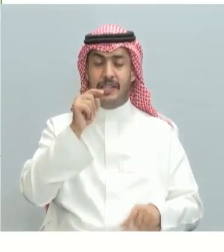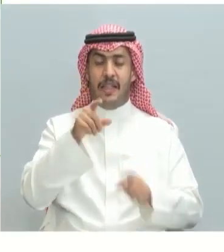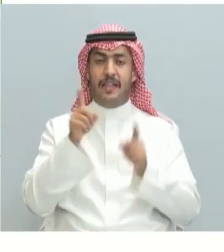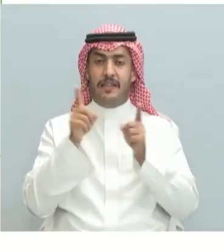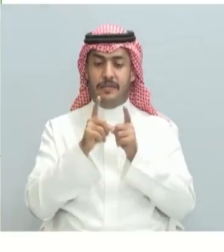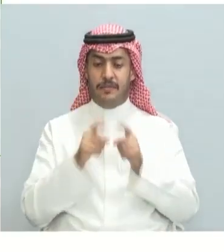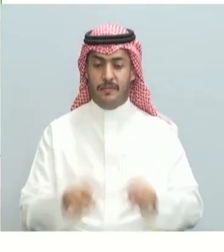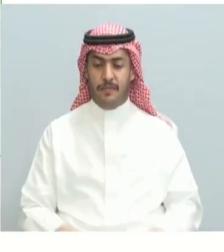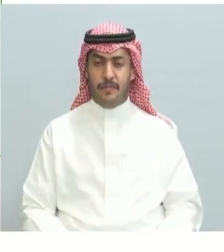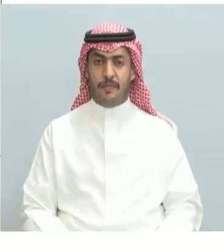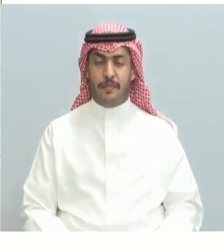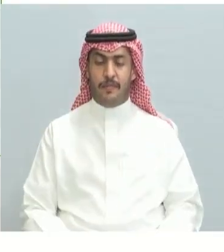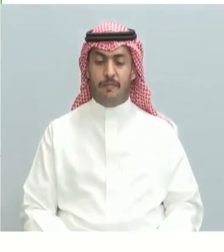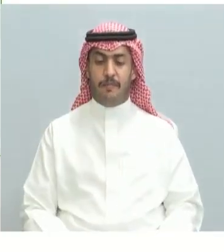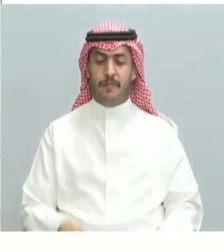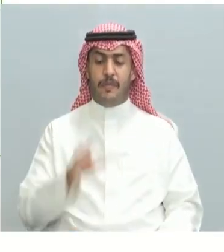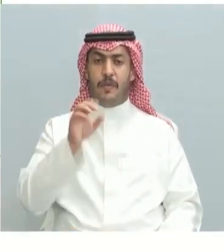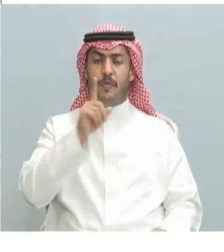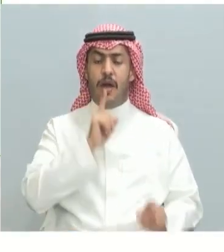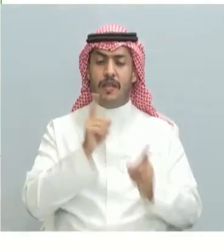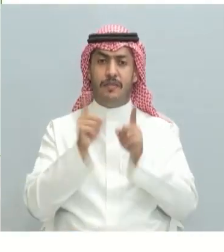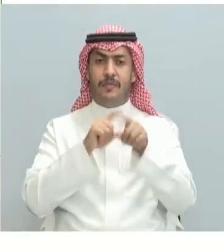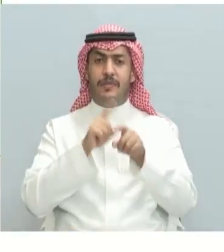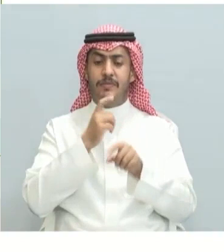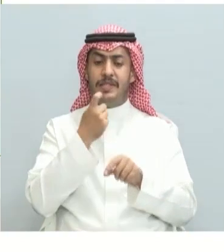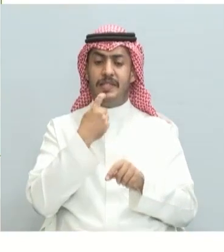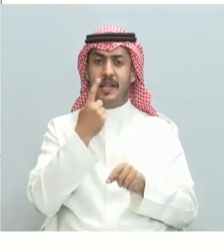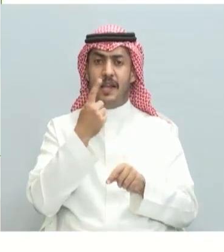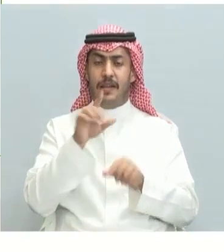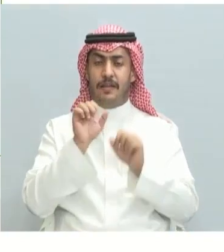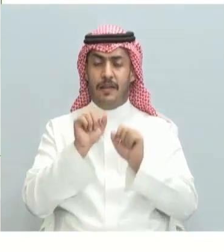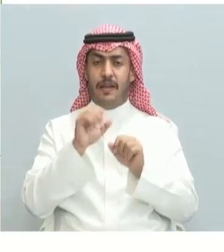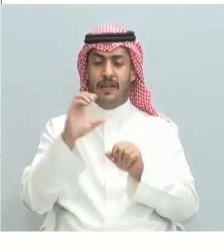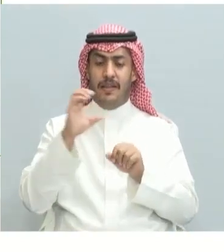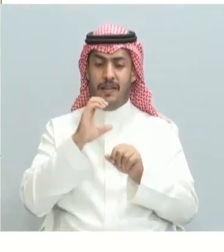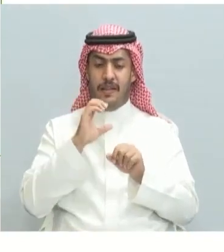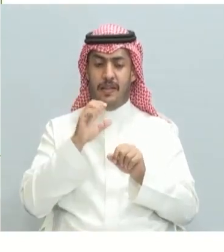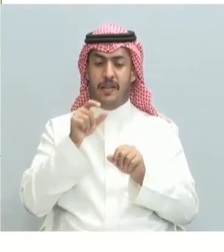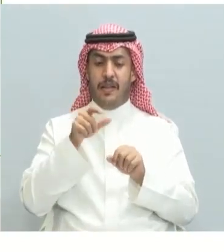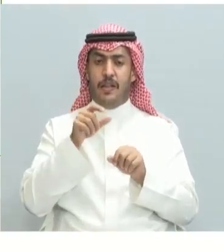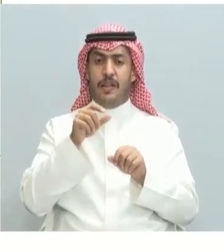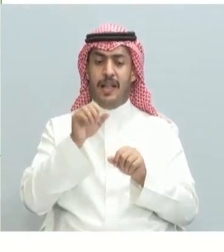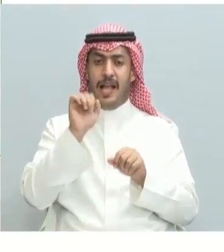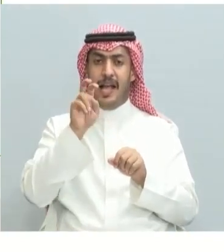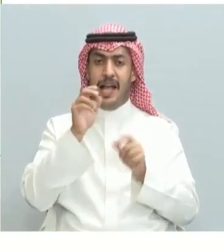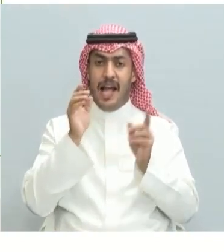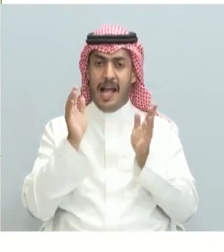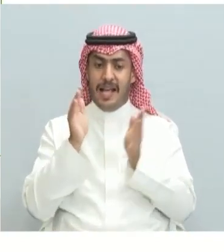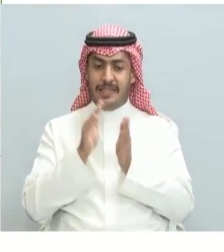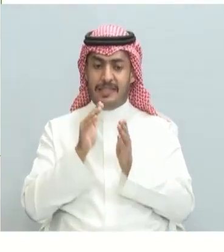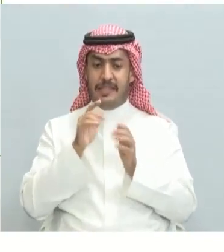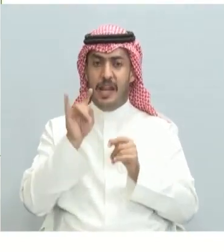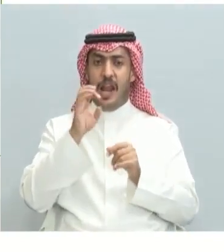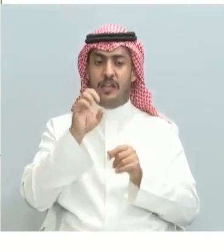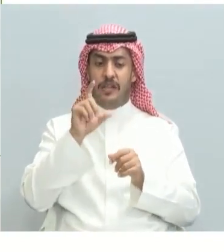الاجل وقد حددت المده الزمنيه بسنه واحده بالنسبه الى الدين قصير الاجل فتكون مدته كما ذكرنا